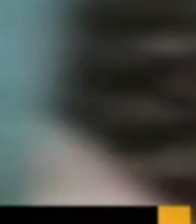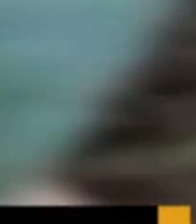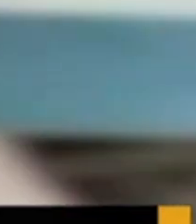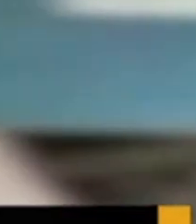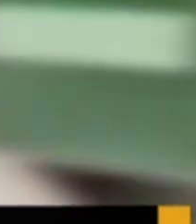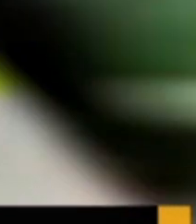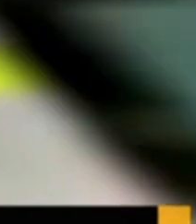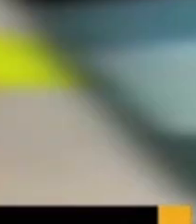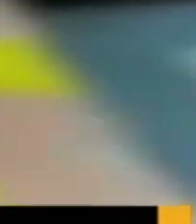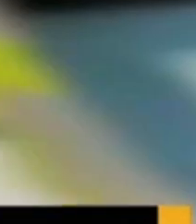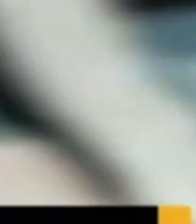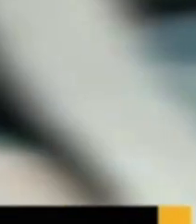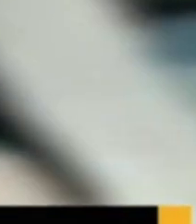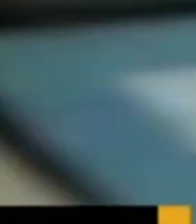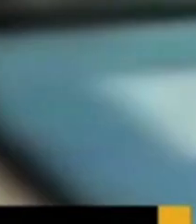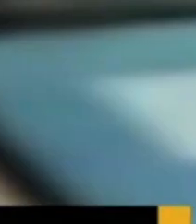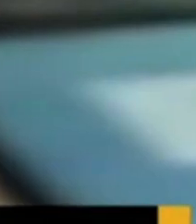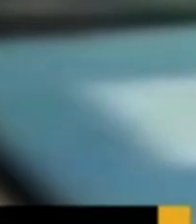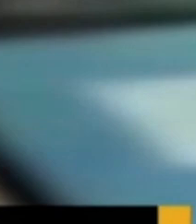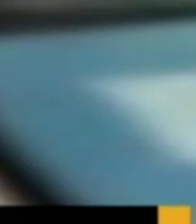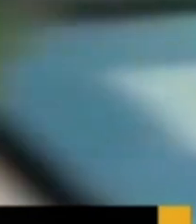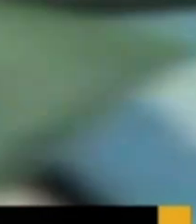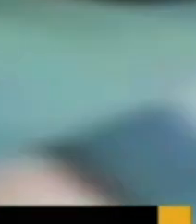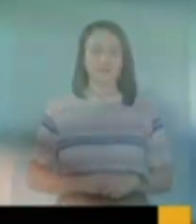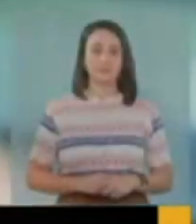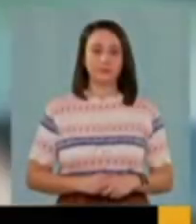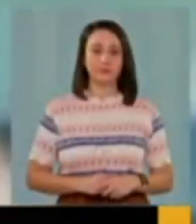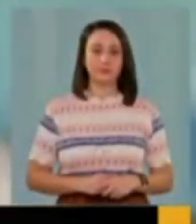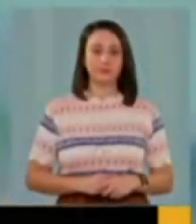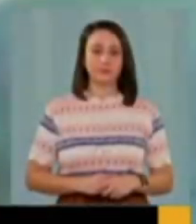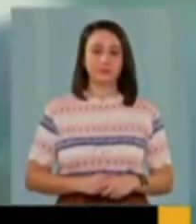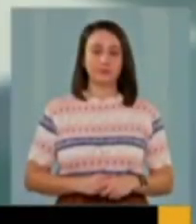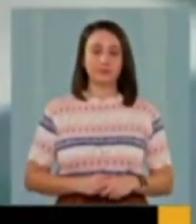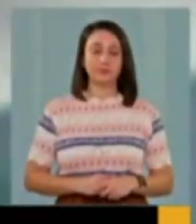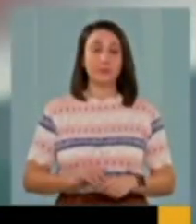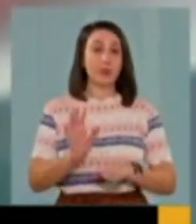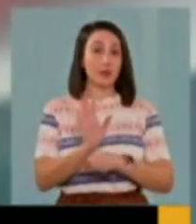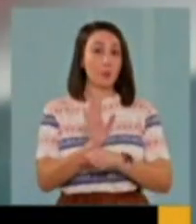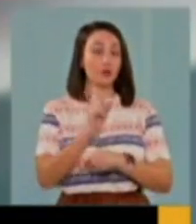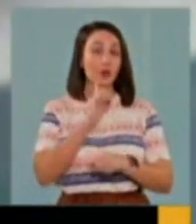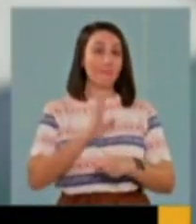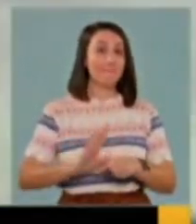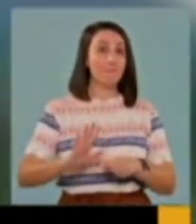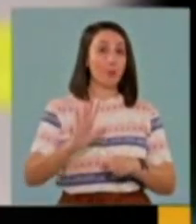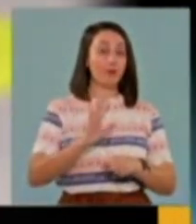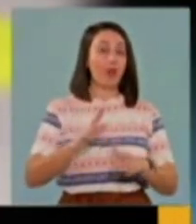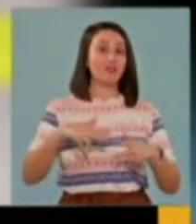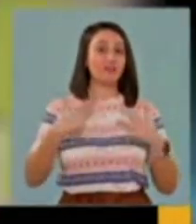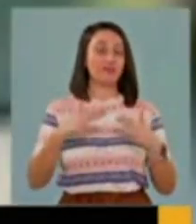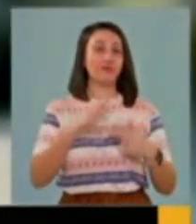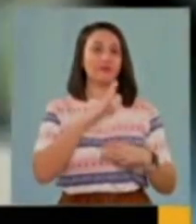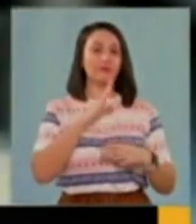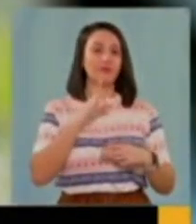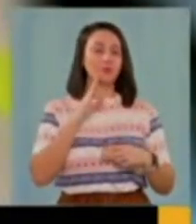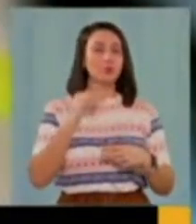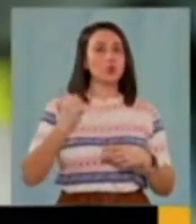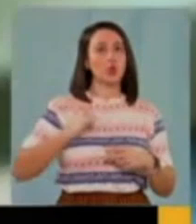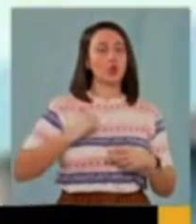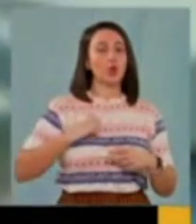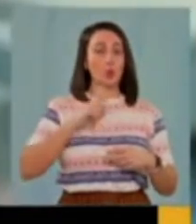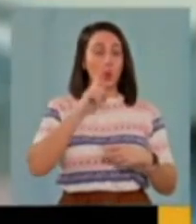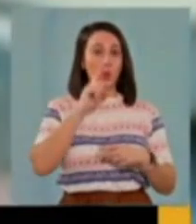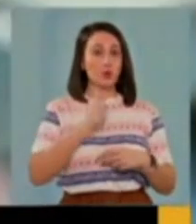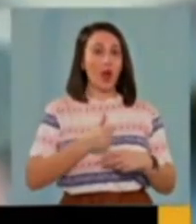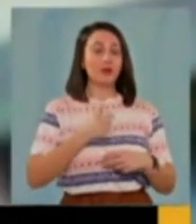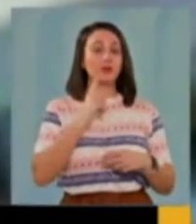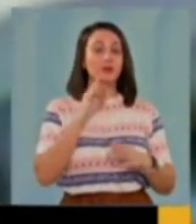15-й, ты понимаешь? Куда бросили этих пацанов? Imaginile pe care le urmăriți au fost publicate pe rețelele sociale de soldații